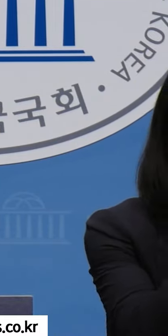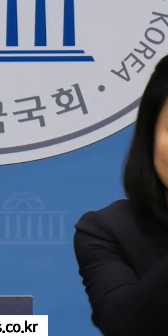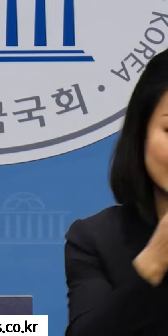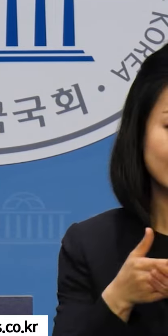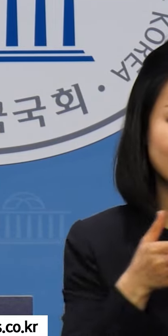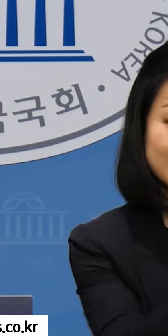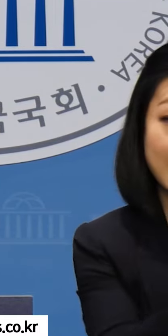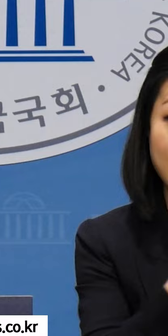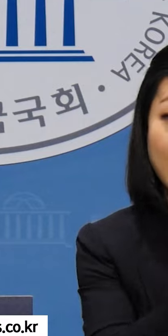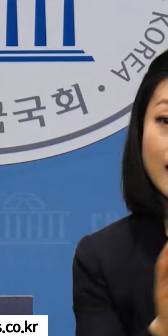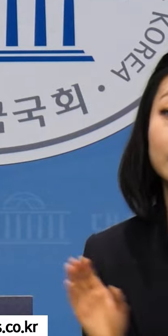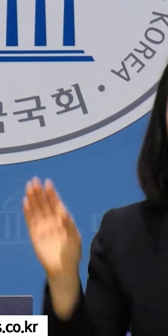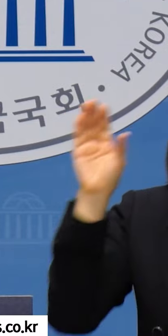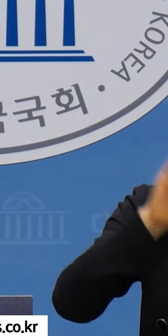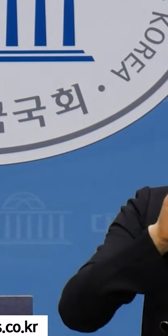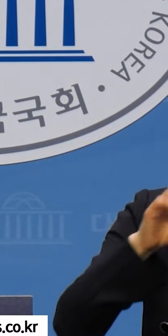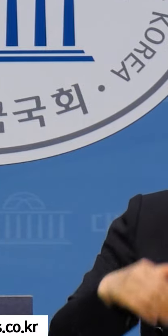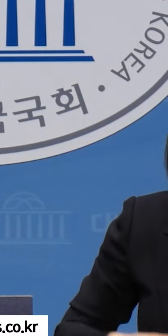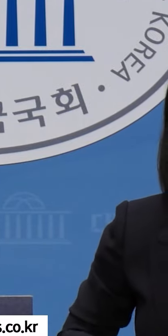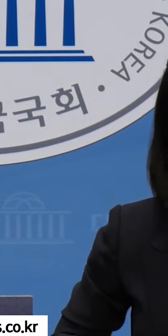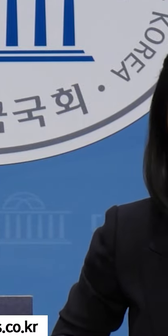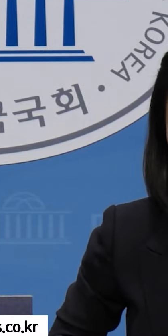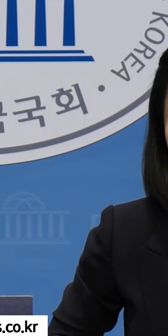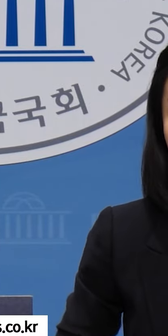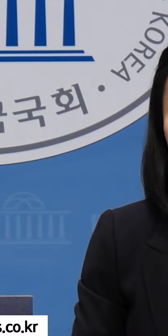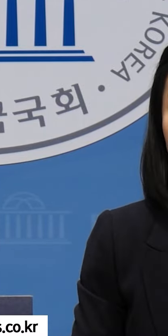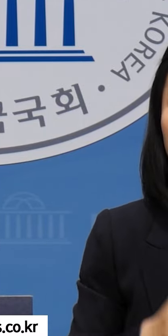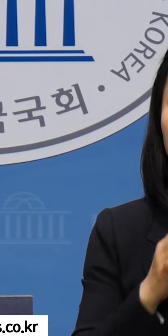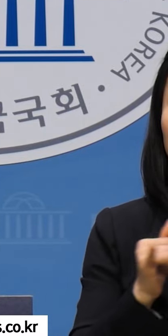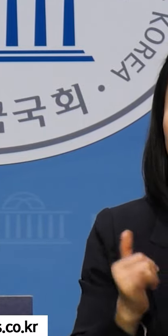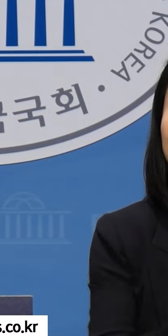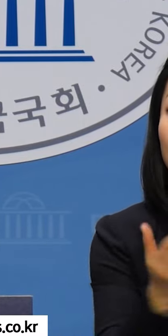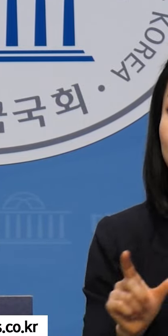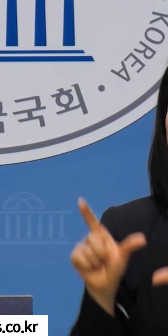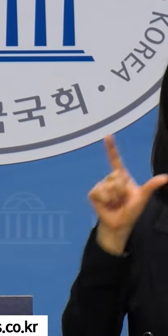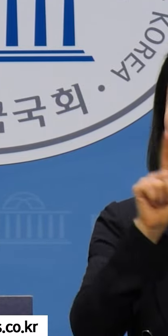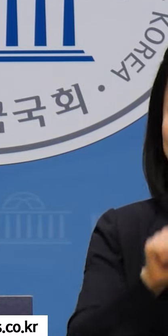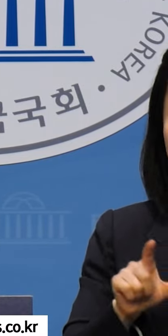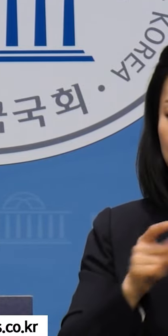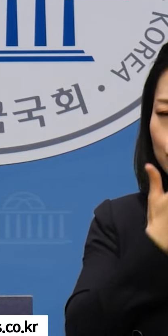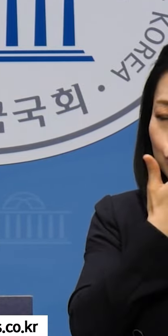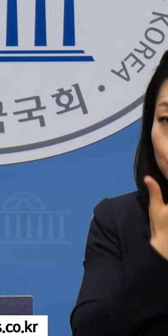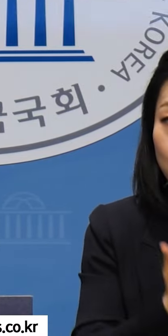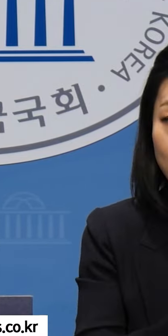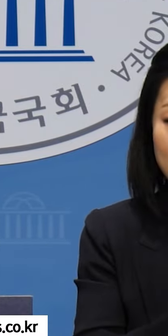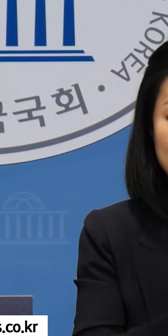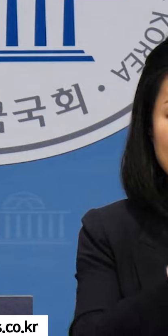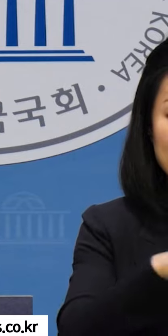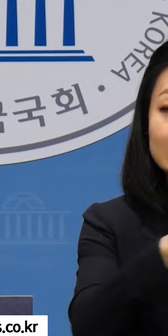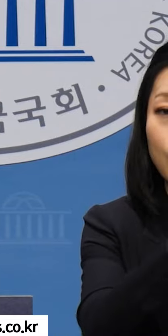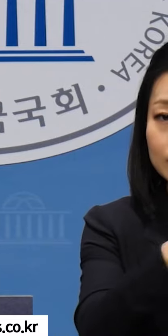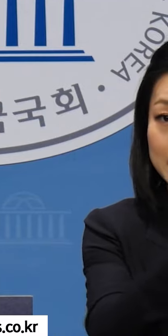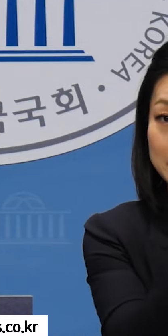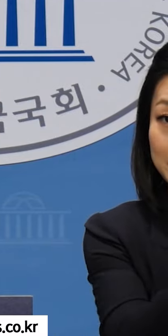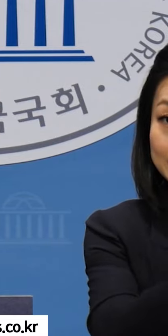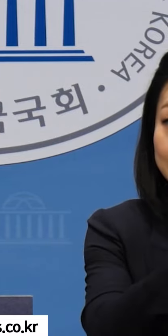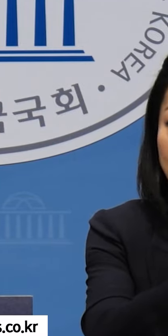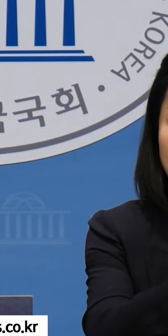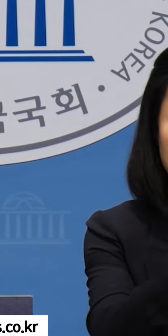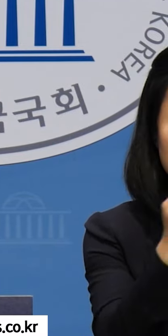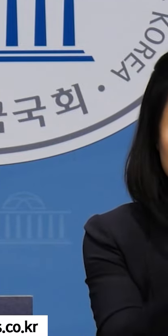통로가 더 넓혀져야 합니다 국민들 삶에 지대한 영향을 끼치는 정책의 경우